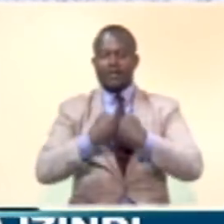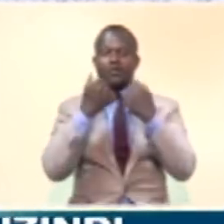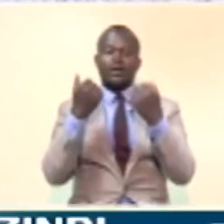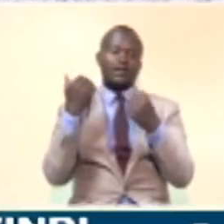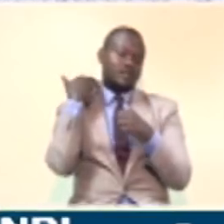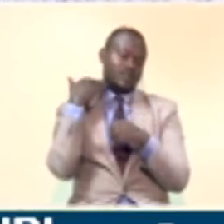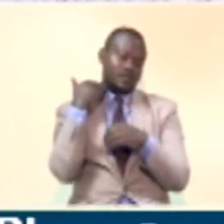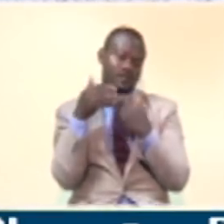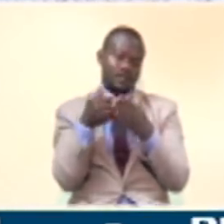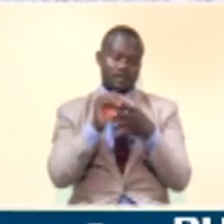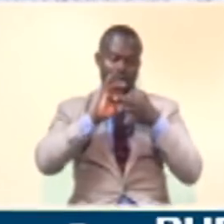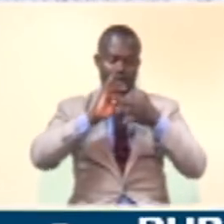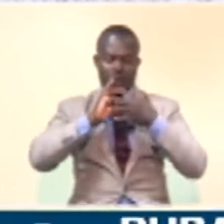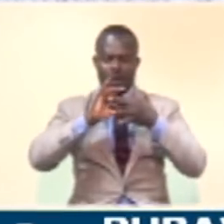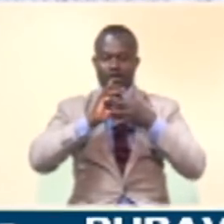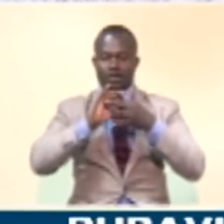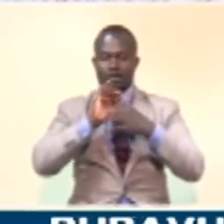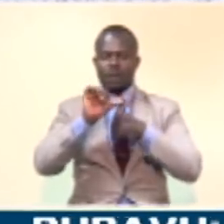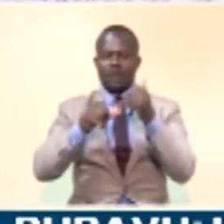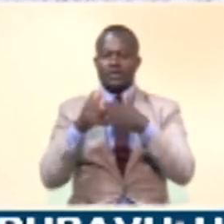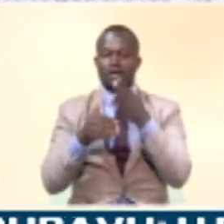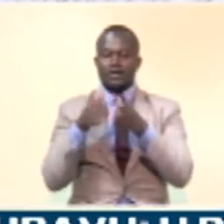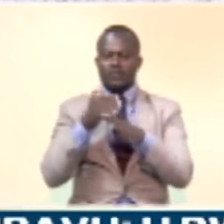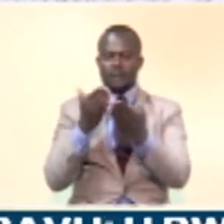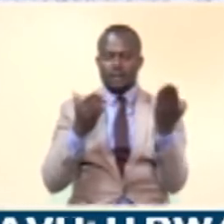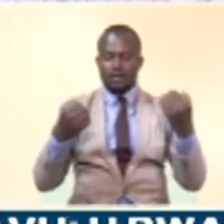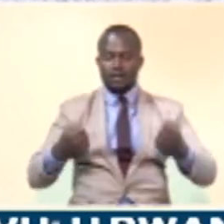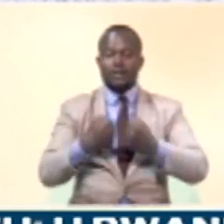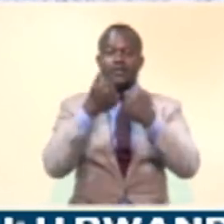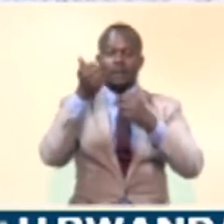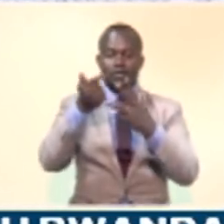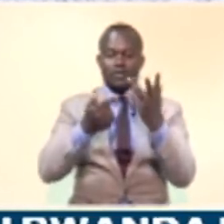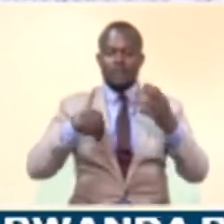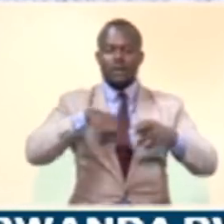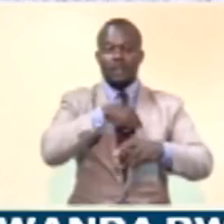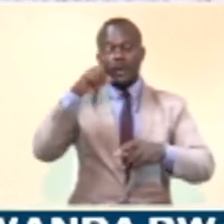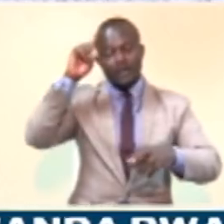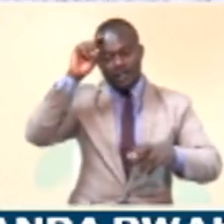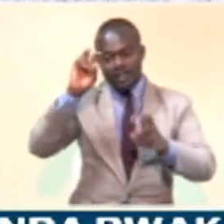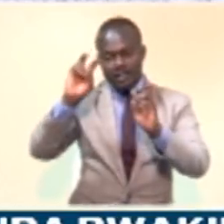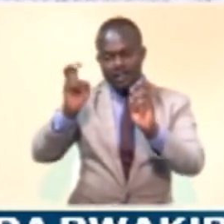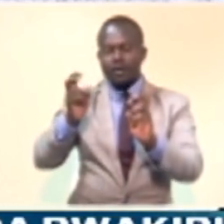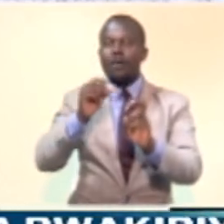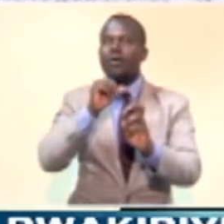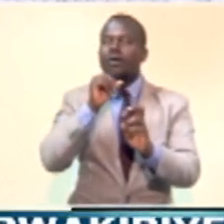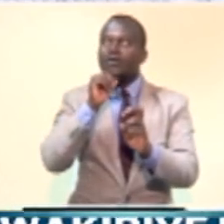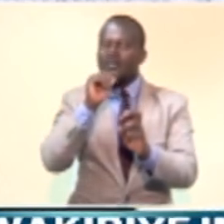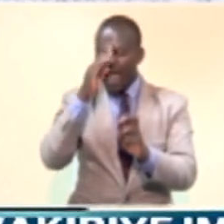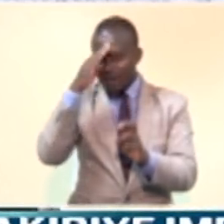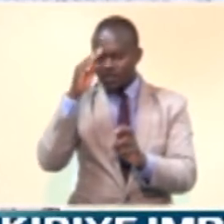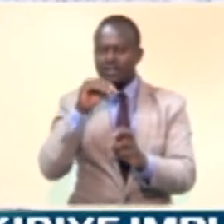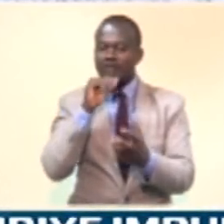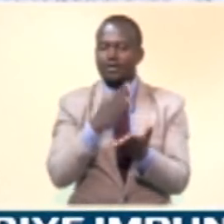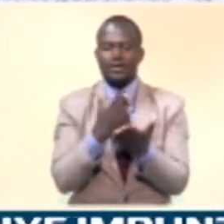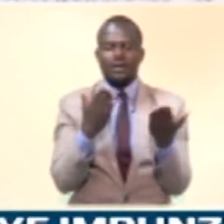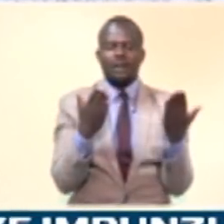genocide imikoranire kubijyana no gusana izo ngaruka ibi nibyo ntekereza ko byanga bikunda bitari buge